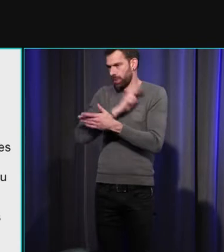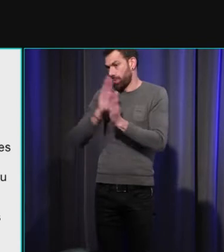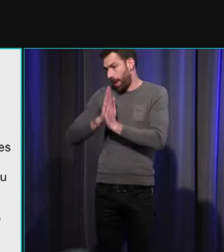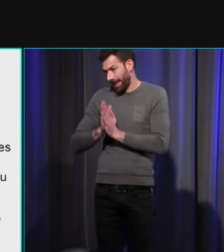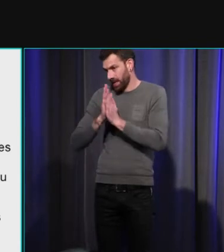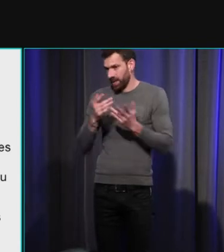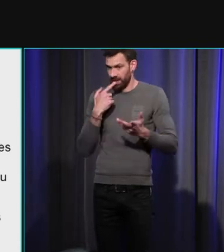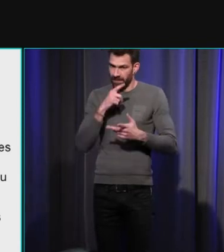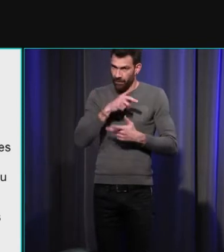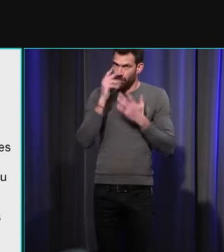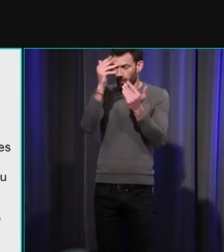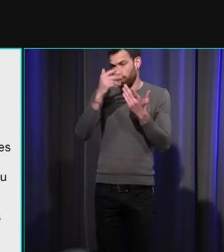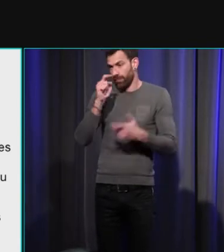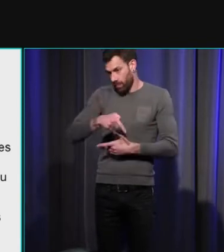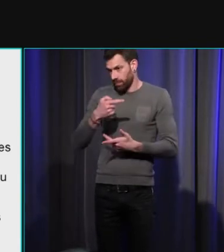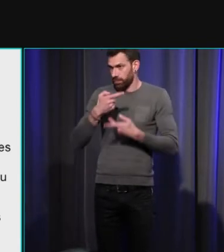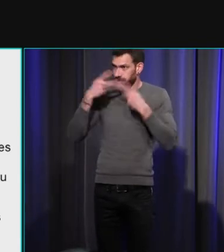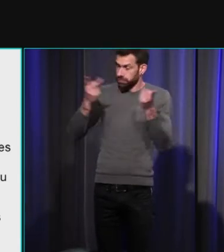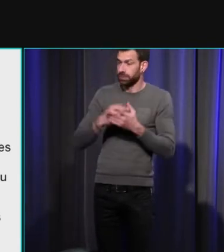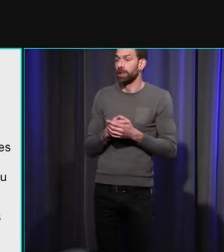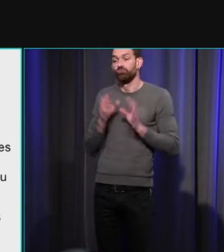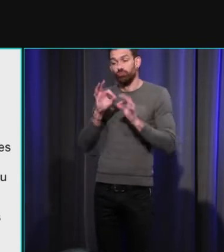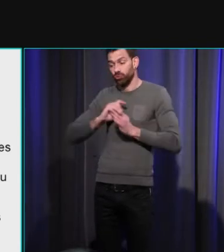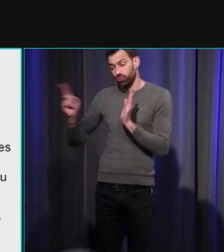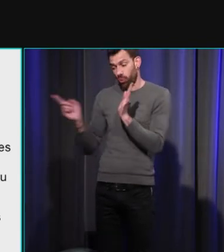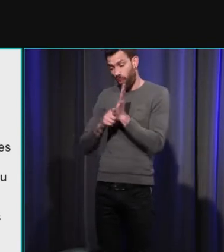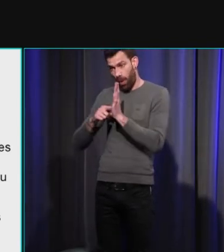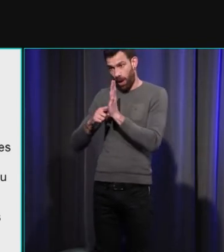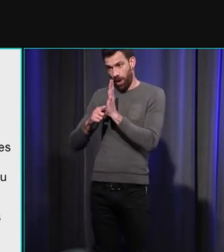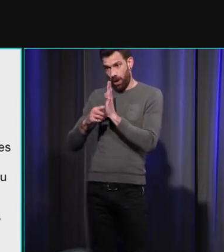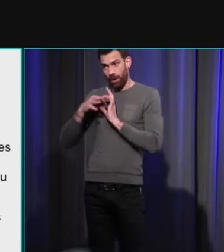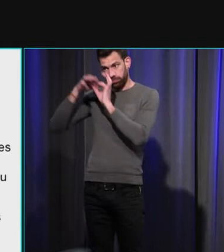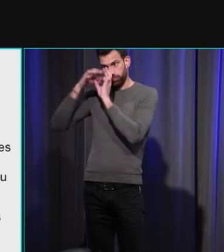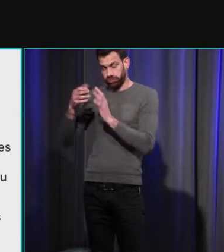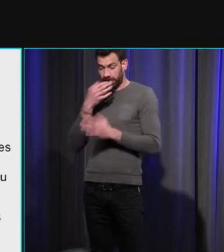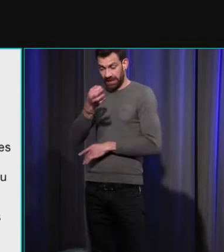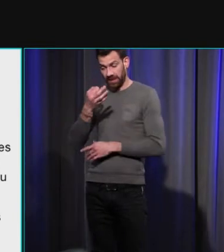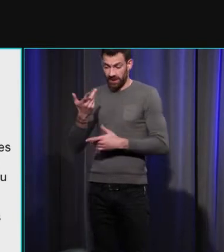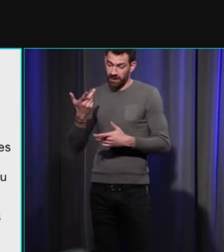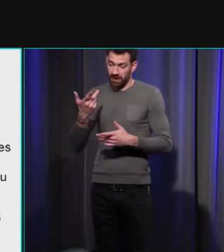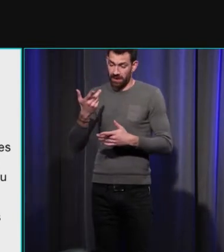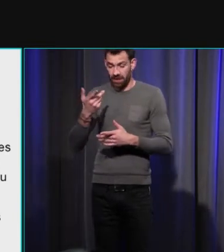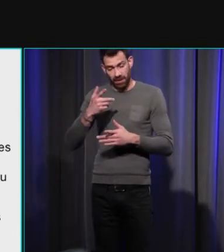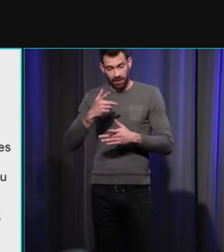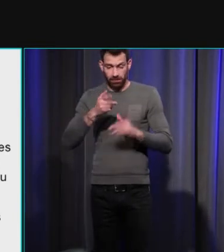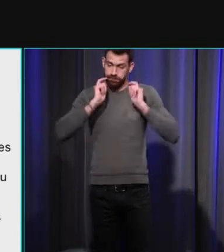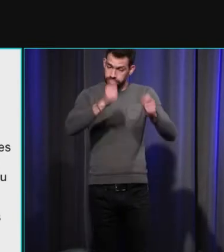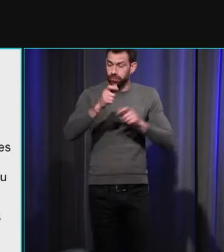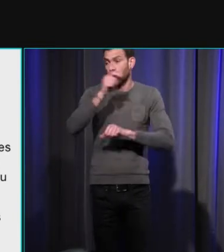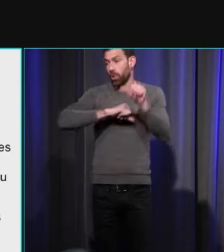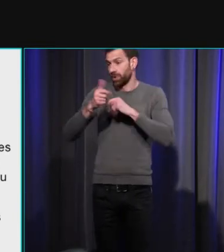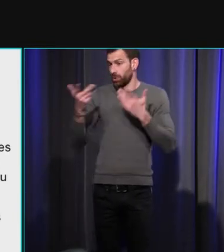le droit canonique prévoit que pour devenir religieux il faut prononcer un voeu un voeu public devant donc il